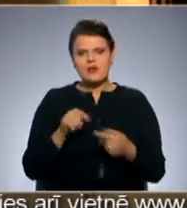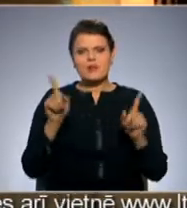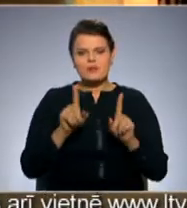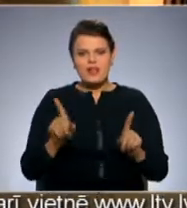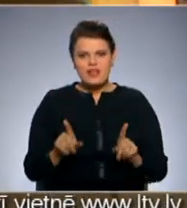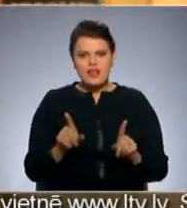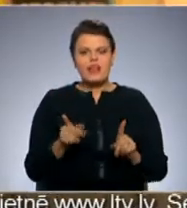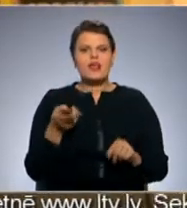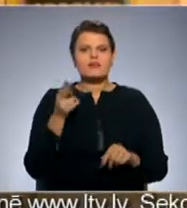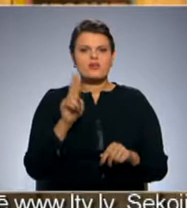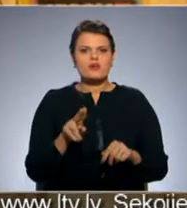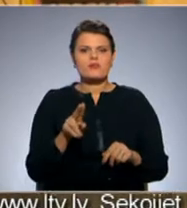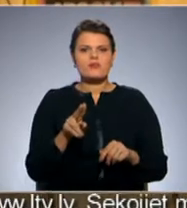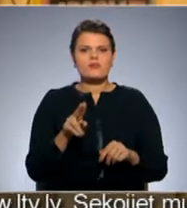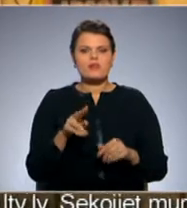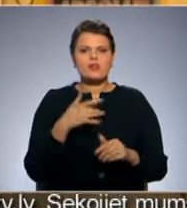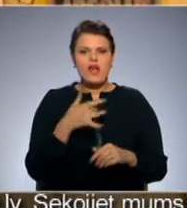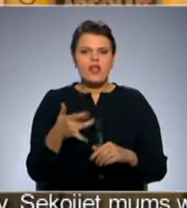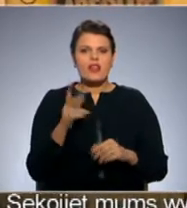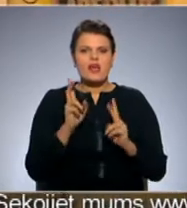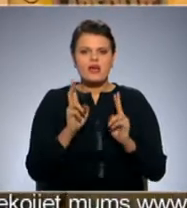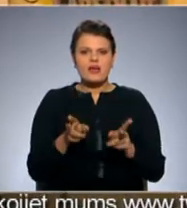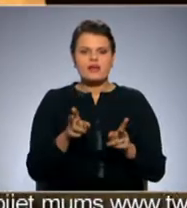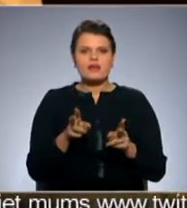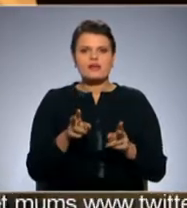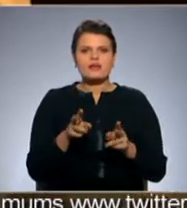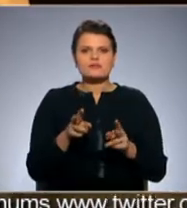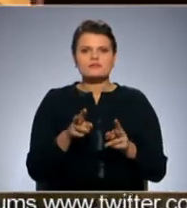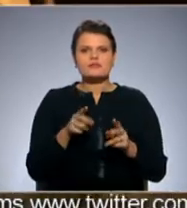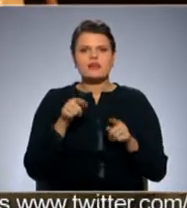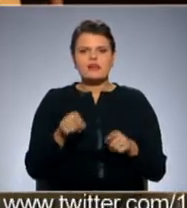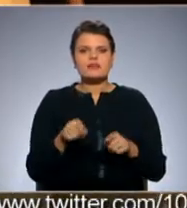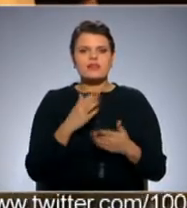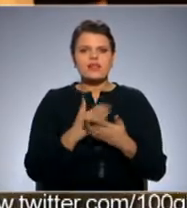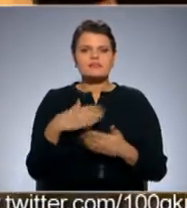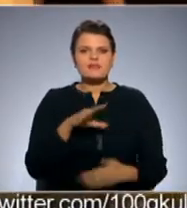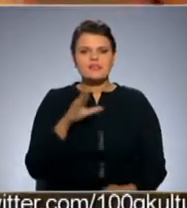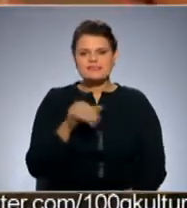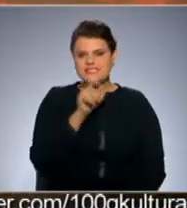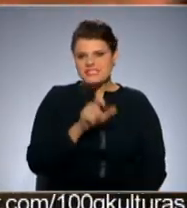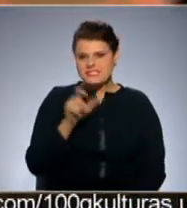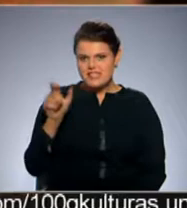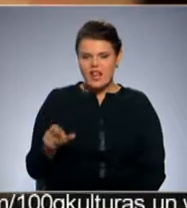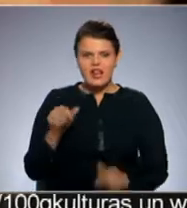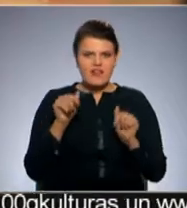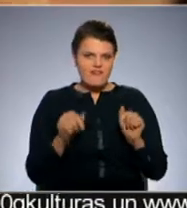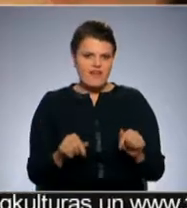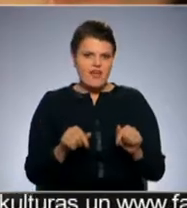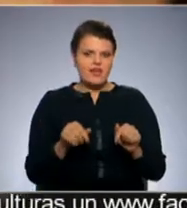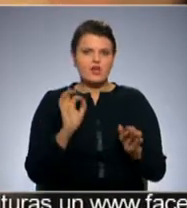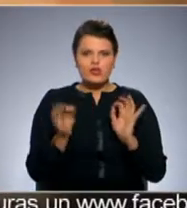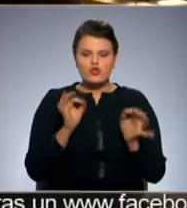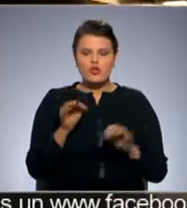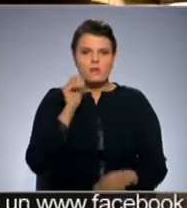lietām, kādreiz liekas, ka nu, patērētājs sabiedrība, bet tie esam visi mēs un tie ir cilvēki. Normāls